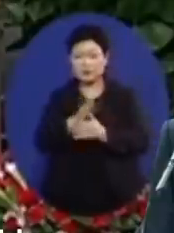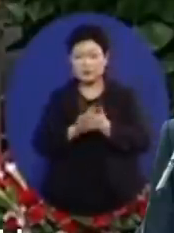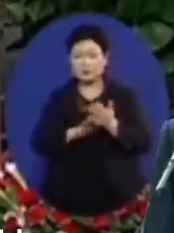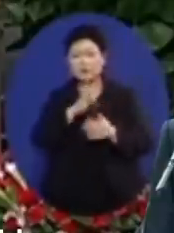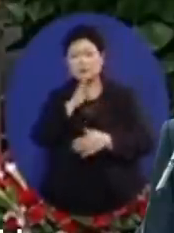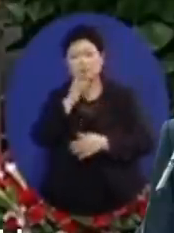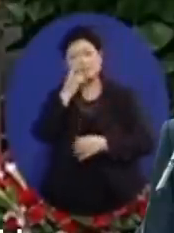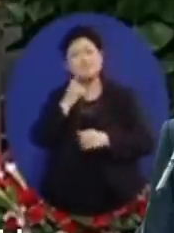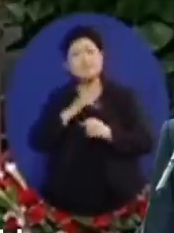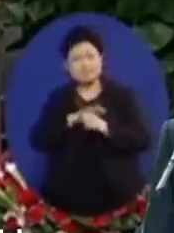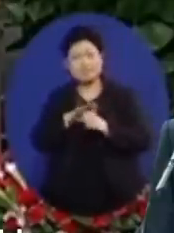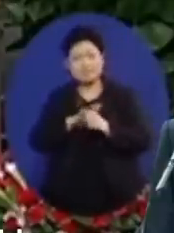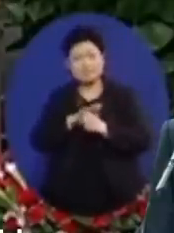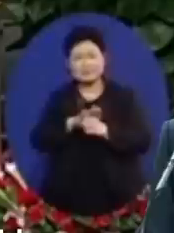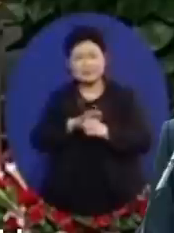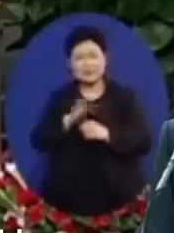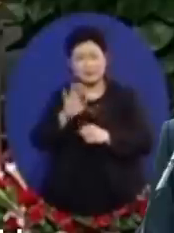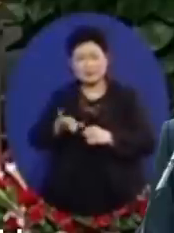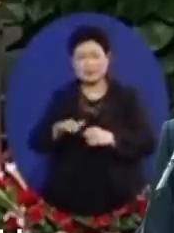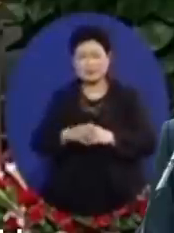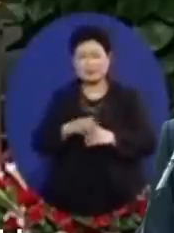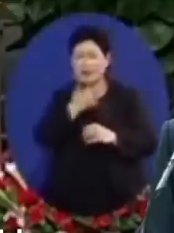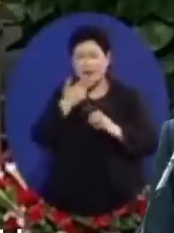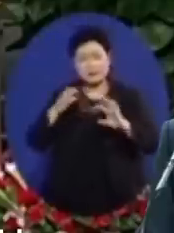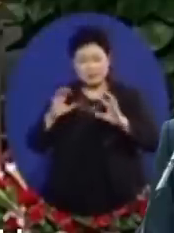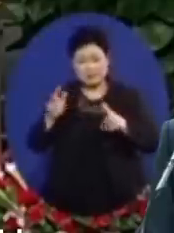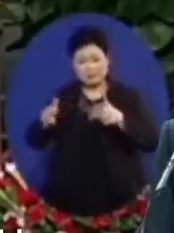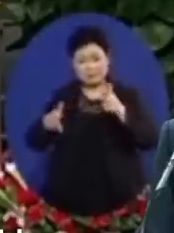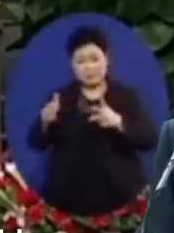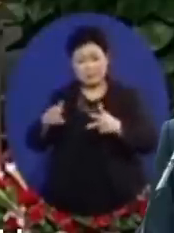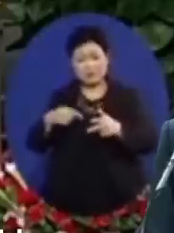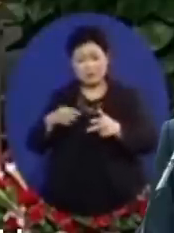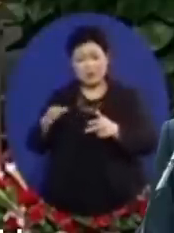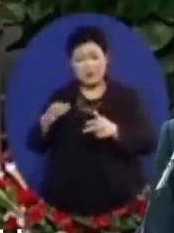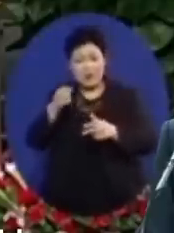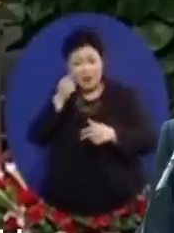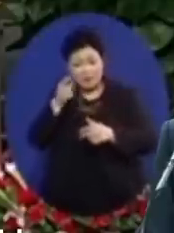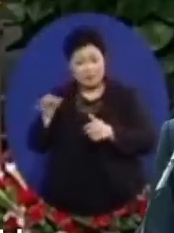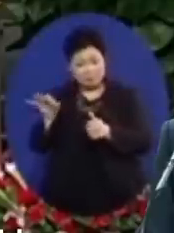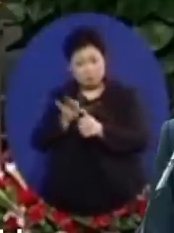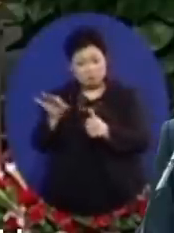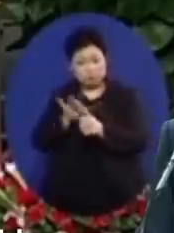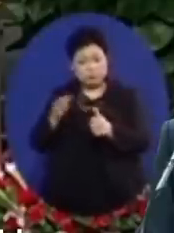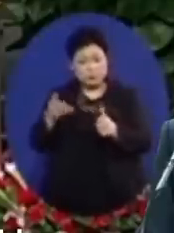우리가 지금부터 매달마다 스폰서가 돼서 좀 도와주겠다 이거네.